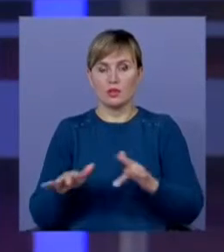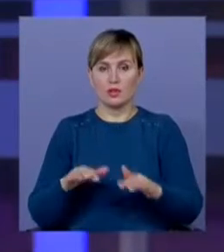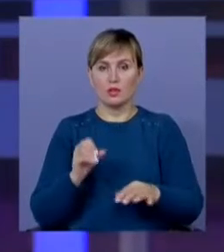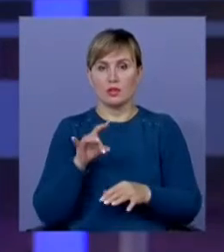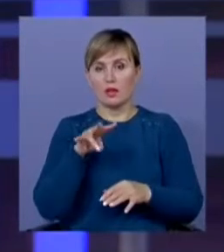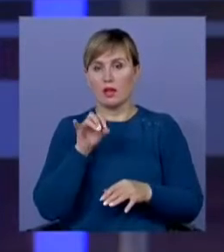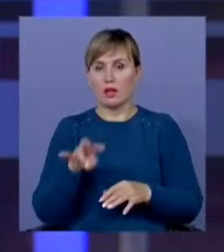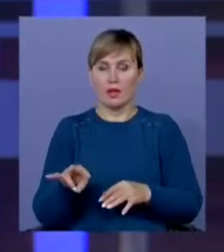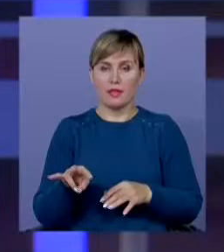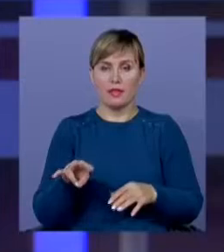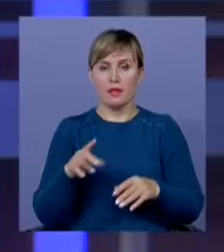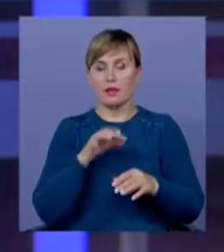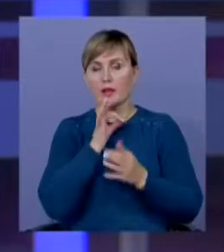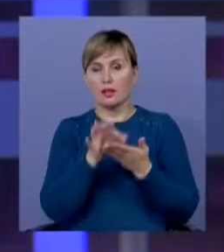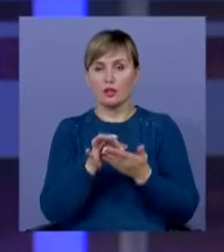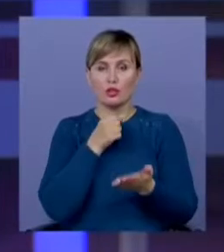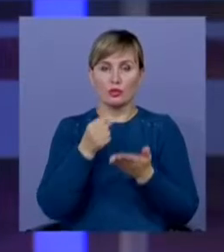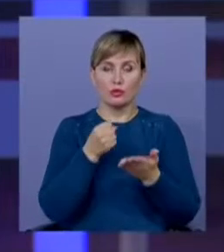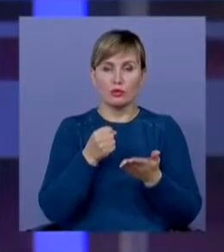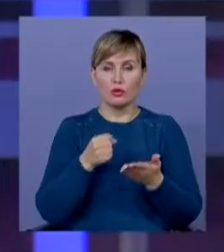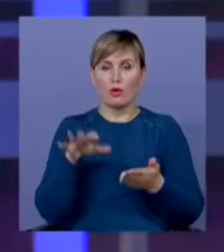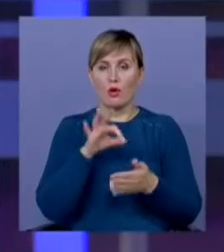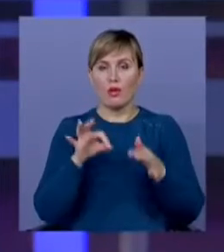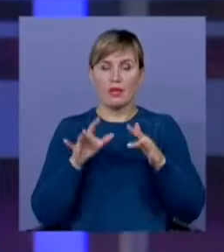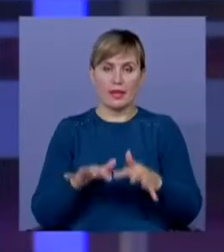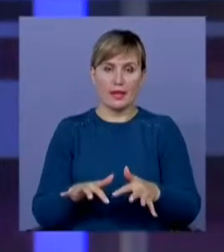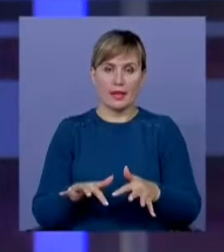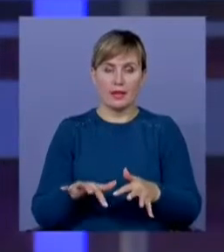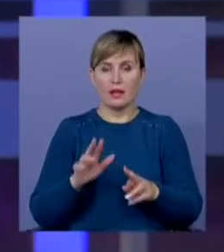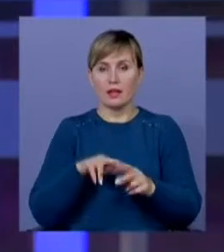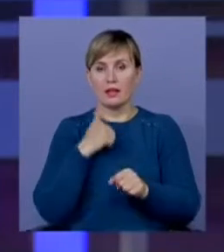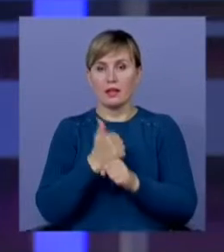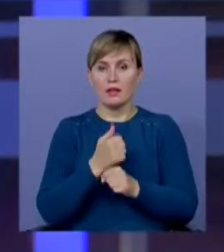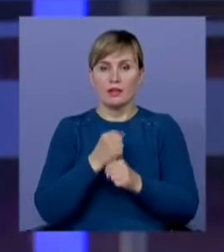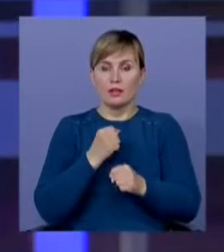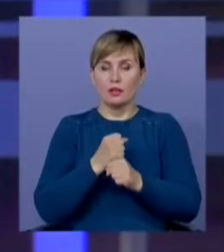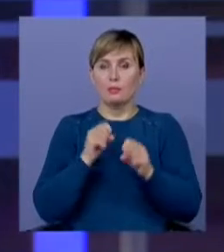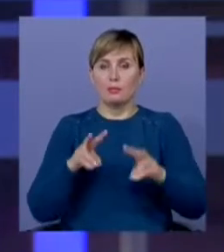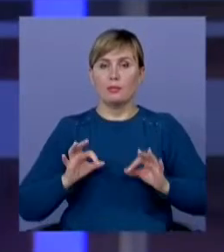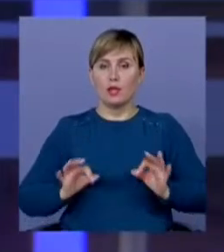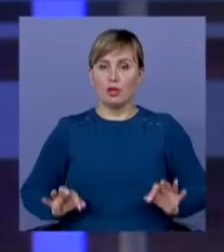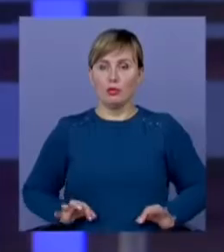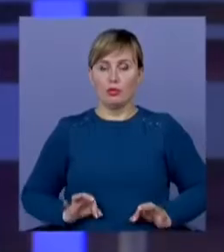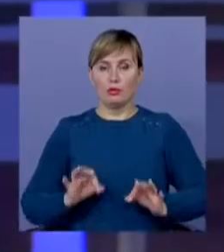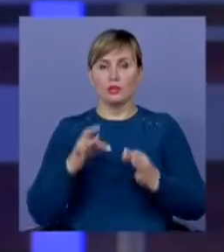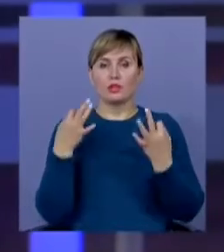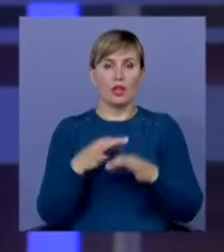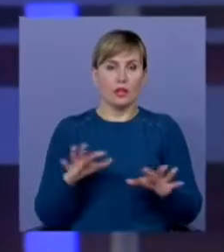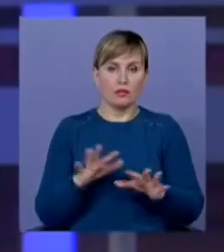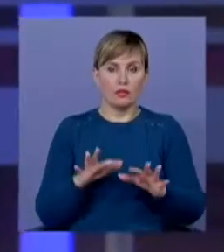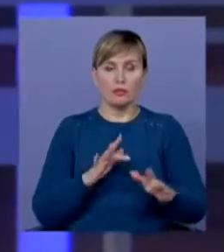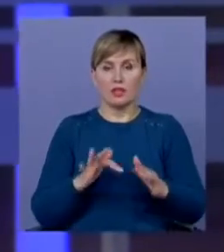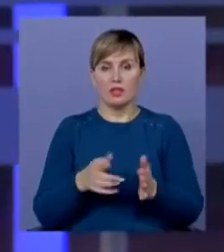Ерлан Тургумбаев. Комментируя журналистам дело Олеси Кексель, экс-главы отдела специальных прокуроров о недозволенных